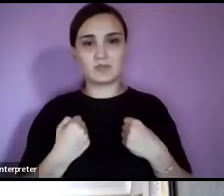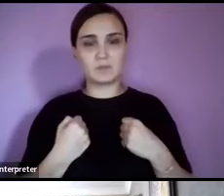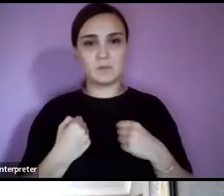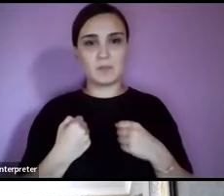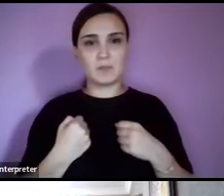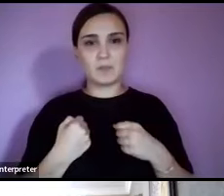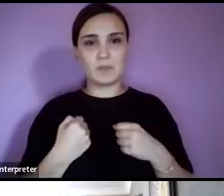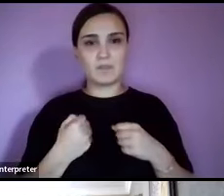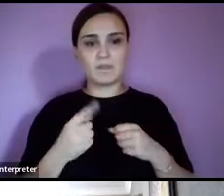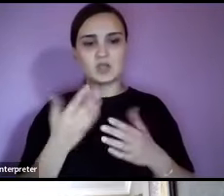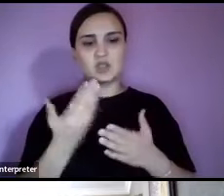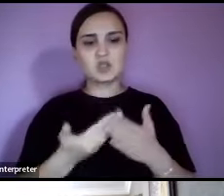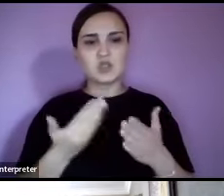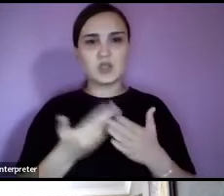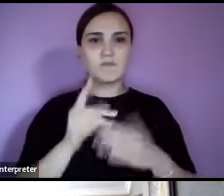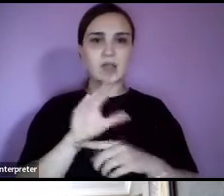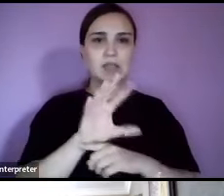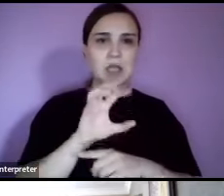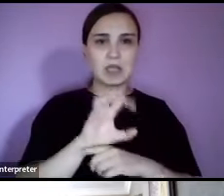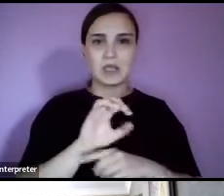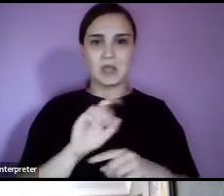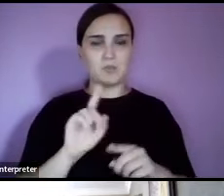რჩევა დარიგებების მიცემისგან.